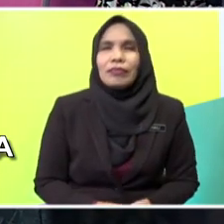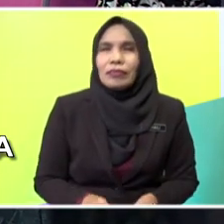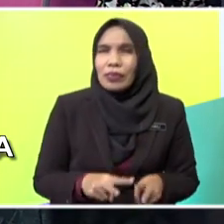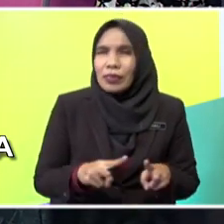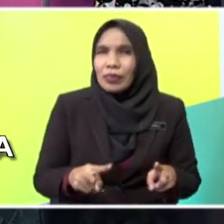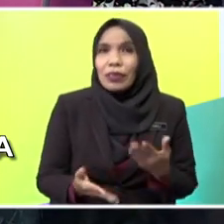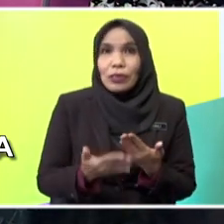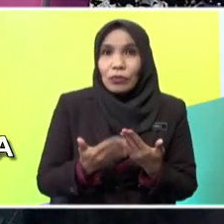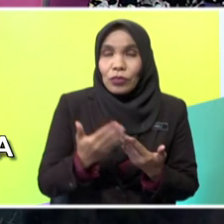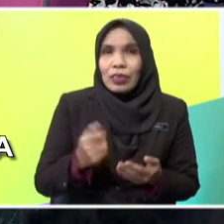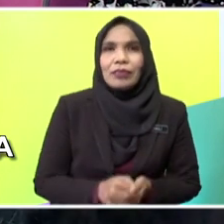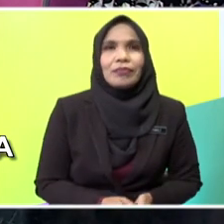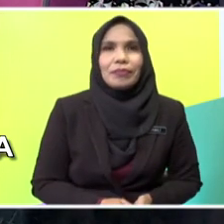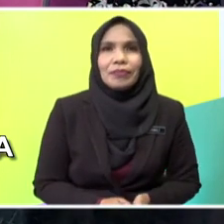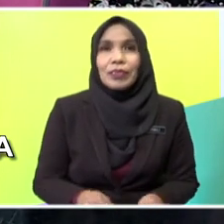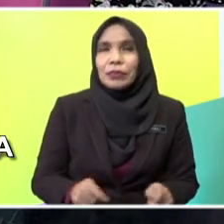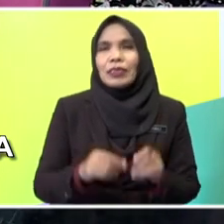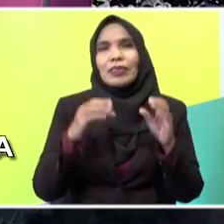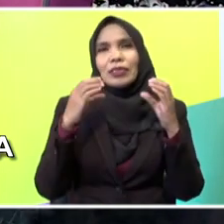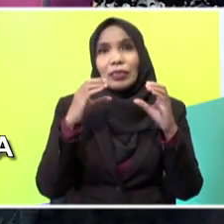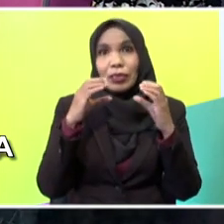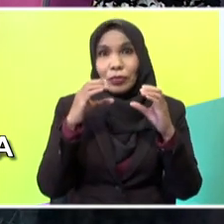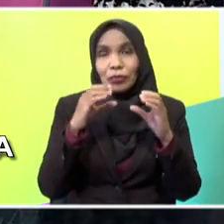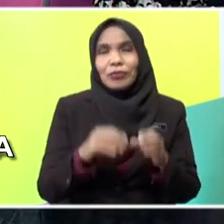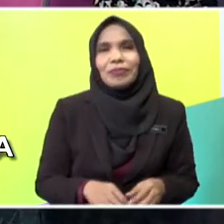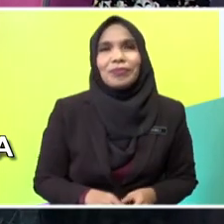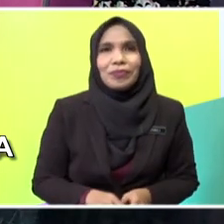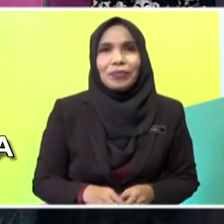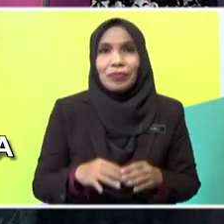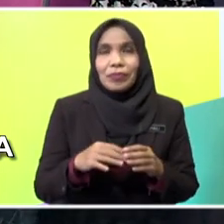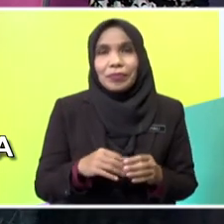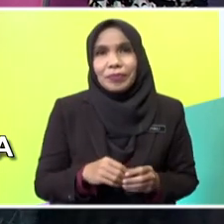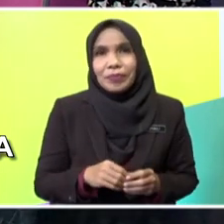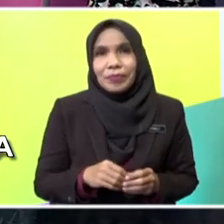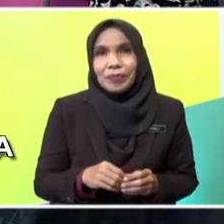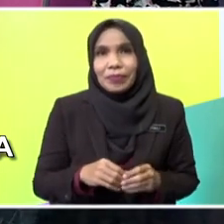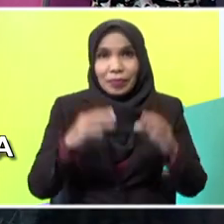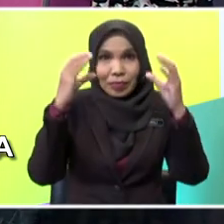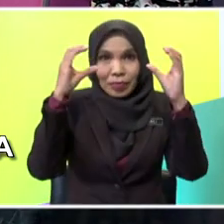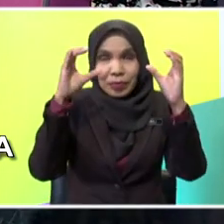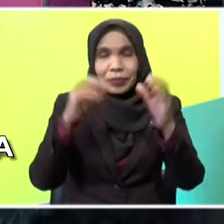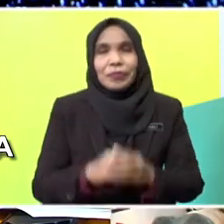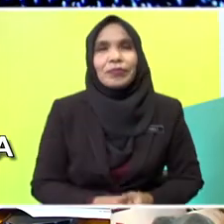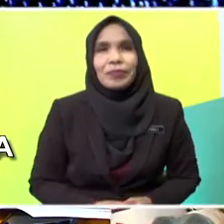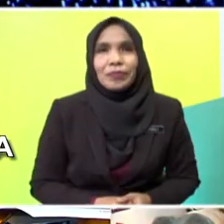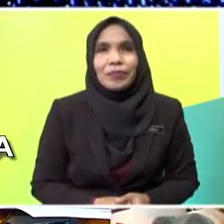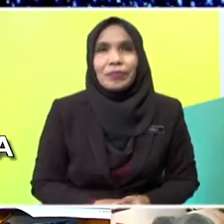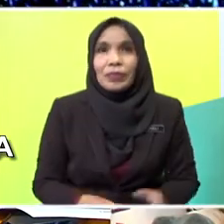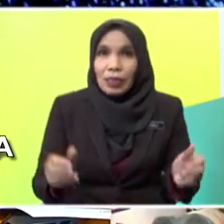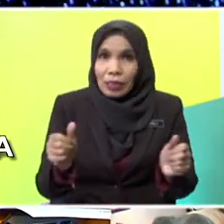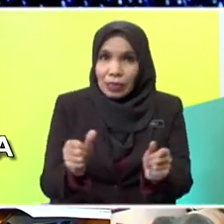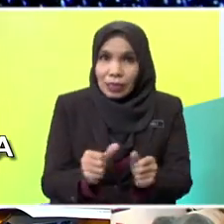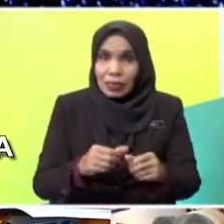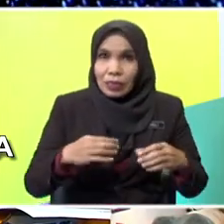Jamalia dan Natra. Semudah ABC, nak buat pola, kadang-kadang kita rasa sangat sukar kan Cikgu? Tapi dengan cara ini,